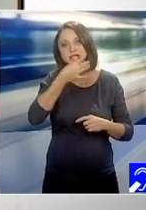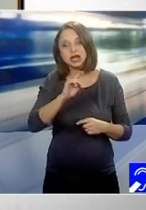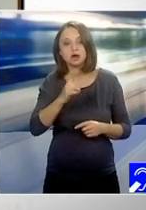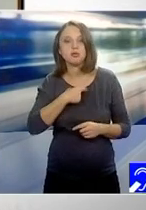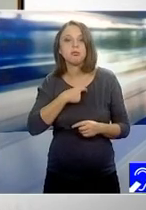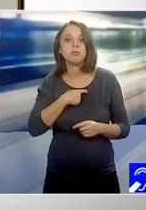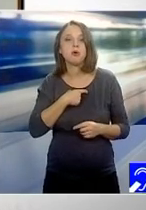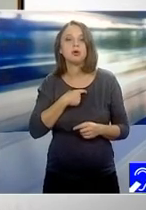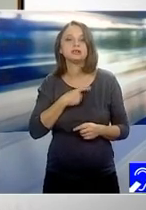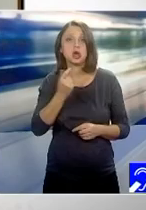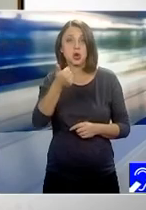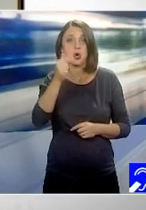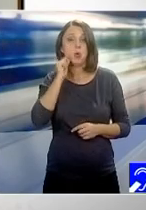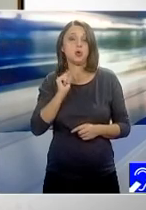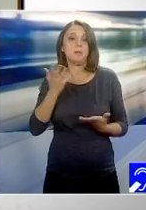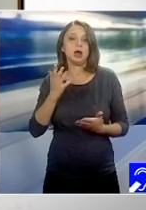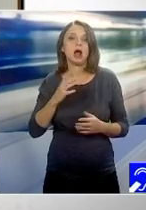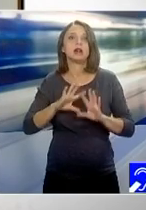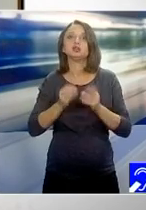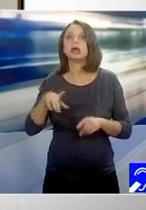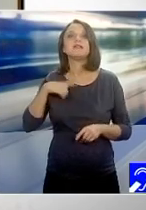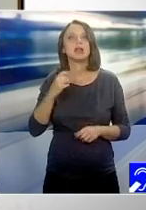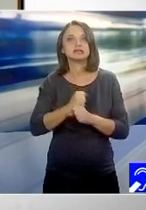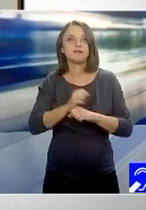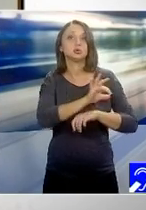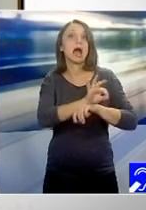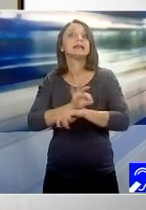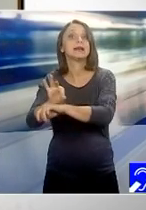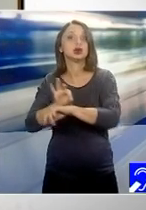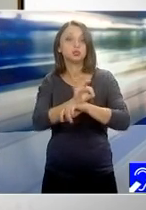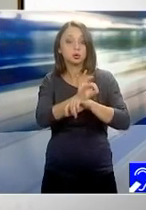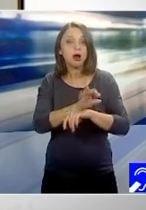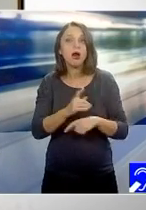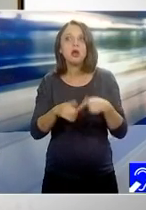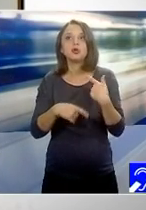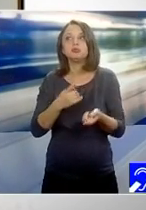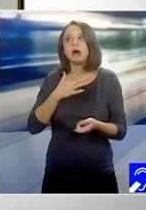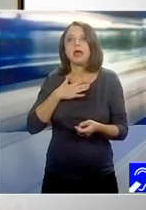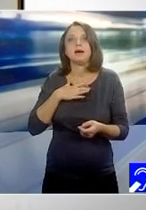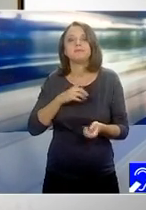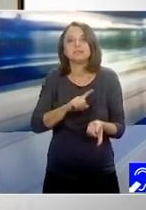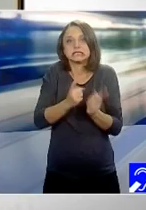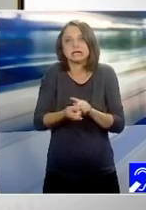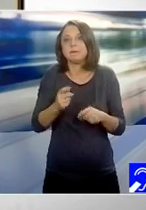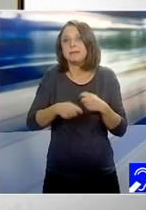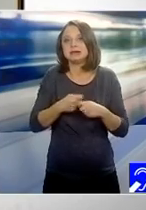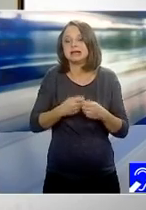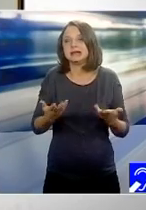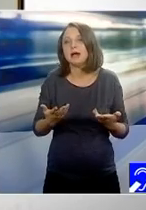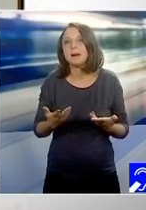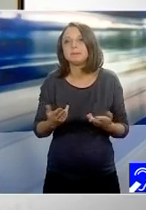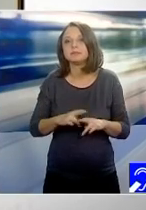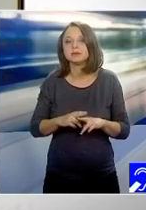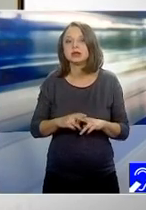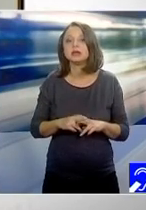de la un om care a făcut toată viața altceva să... Consiliere gratuită. Consiliere gratuită. Din partea cui?